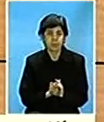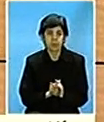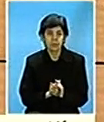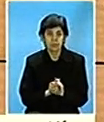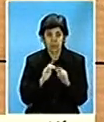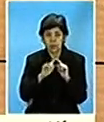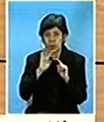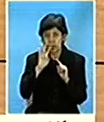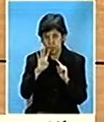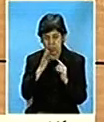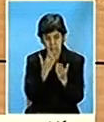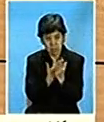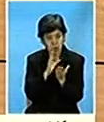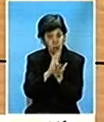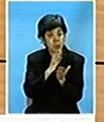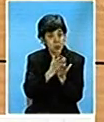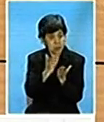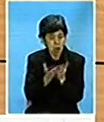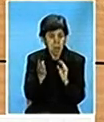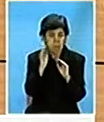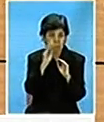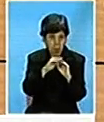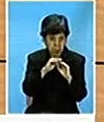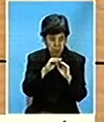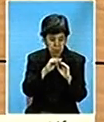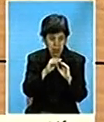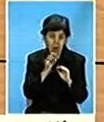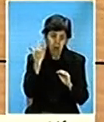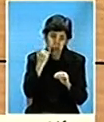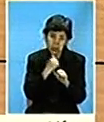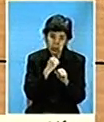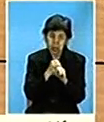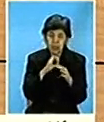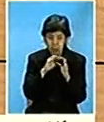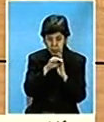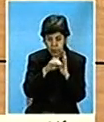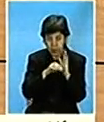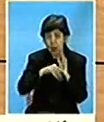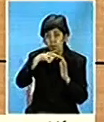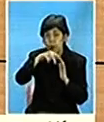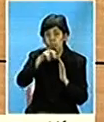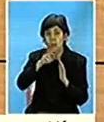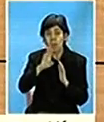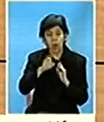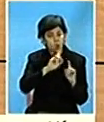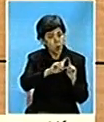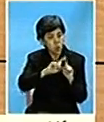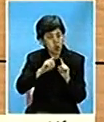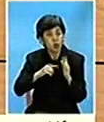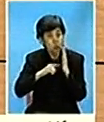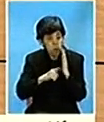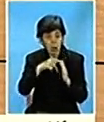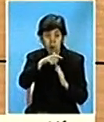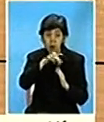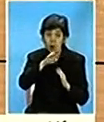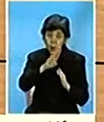อันที่4เรื่องงบประมาณรายจ่ายที่เพิ่มขึ้นจากการยกร่างพระราชบัญญัติหลายอย่างเช่นพระบัญญัติ